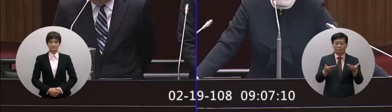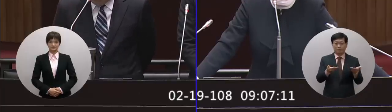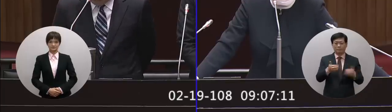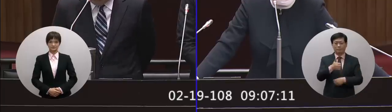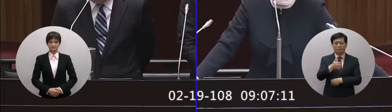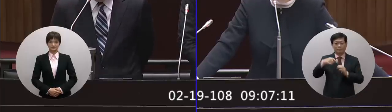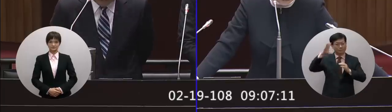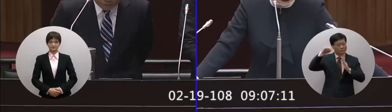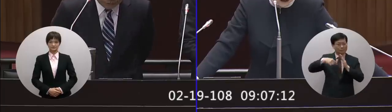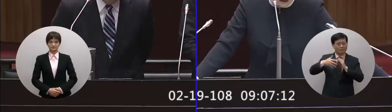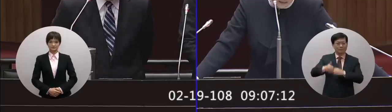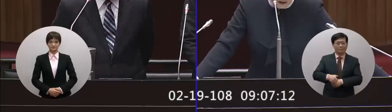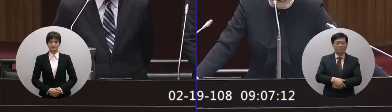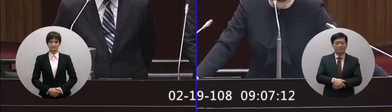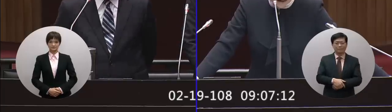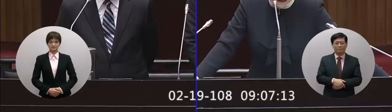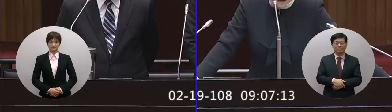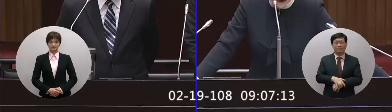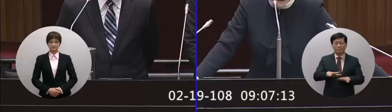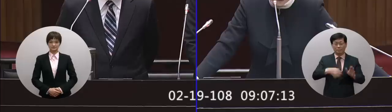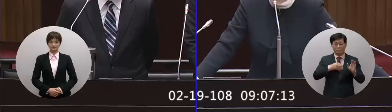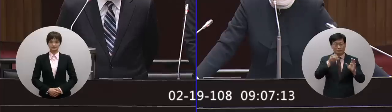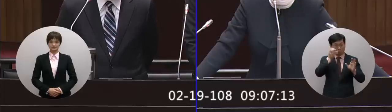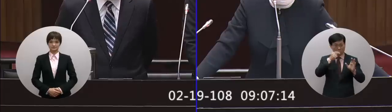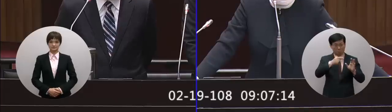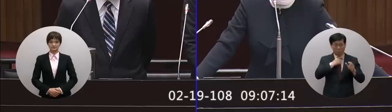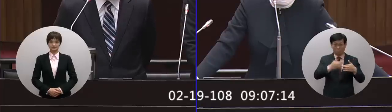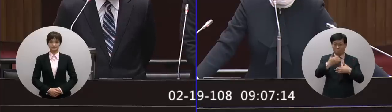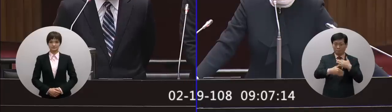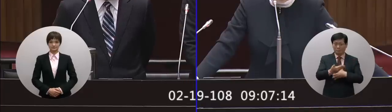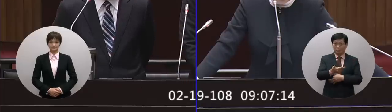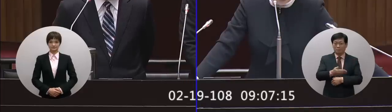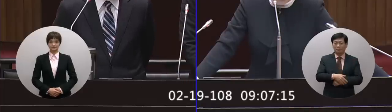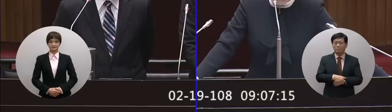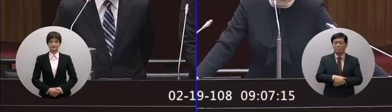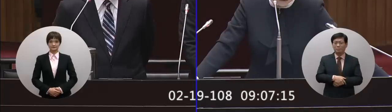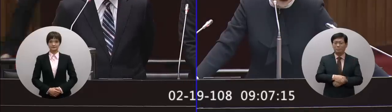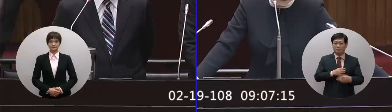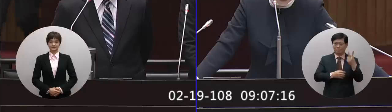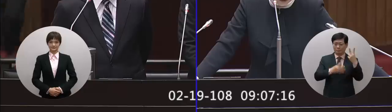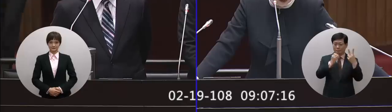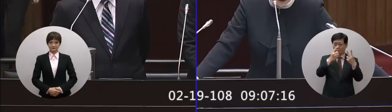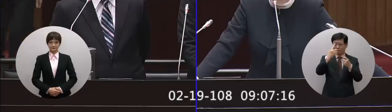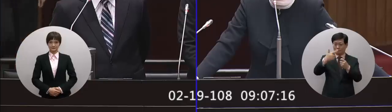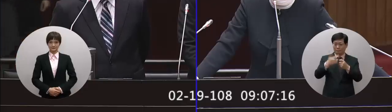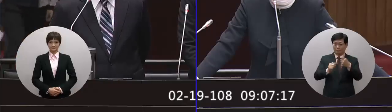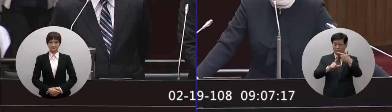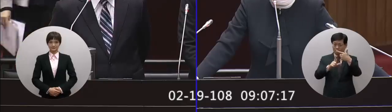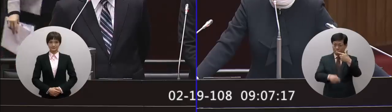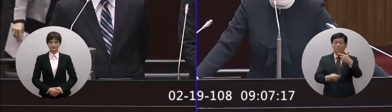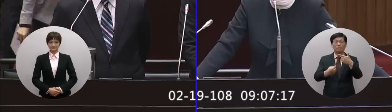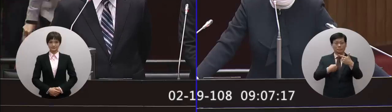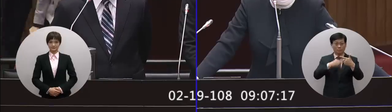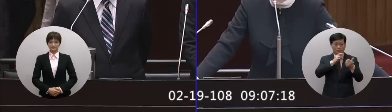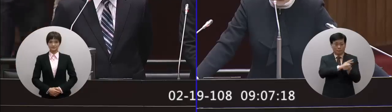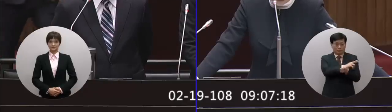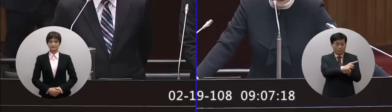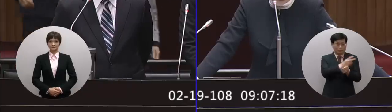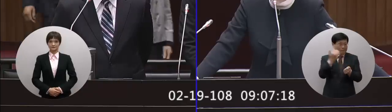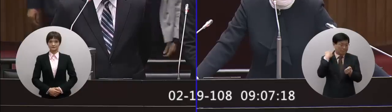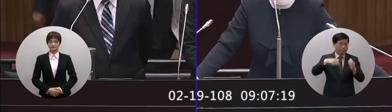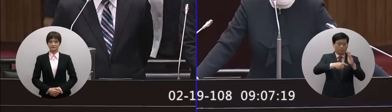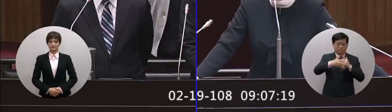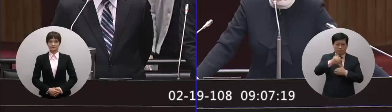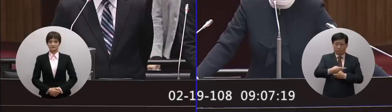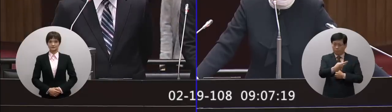谢谢苏院长。那么我们来看一下一小段的影片，这是2016年6月本席跟林权前